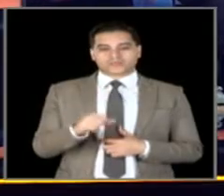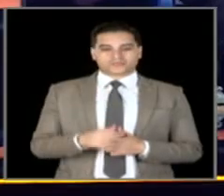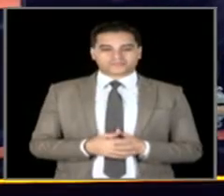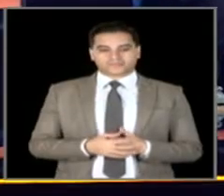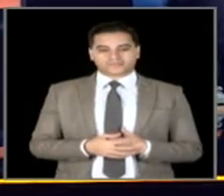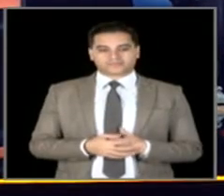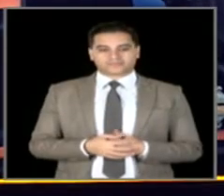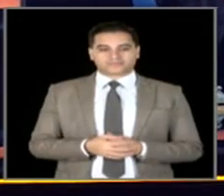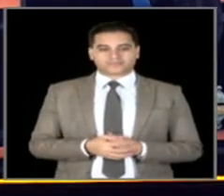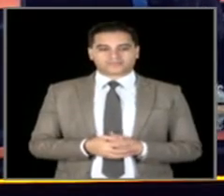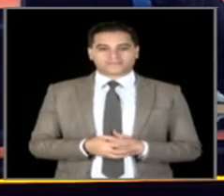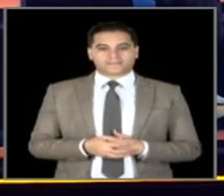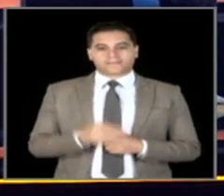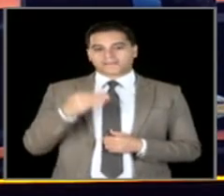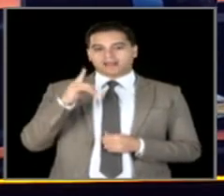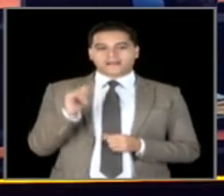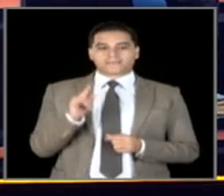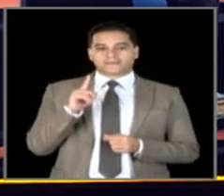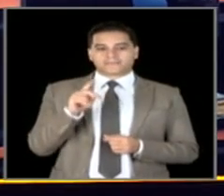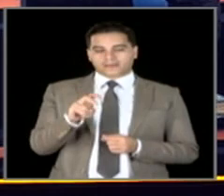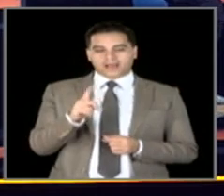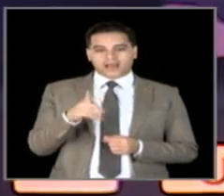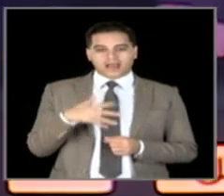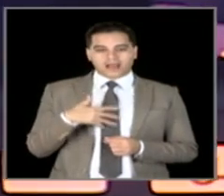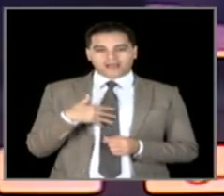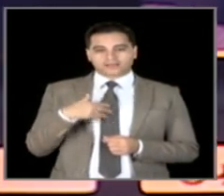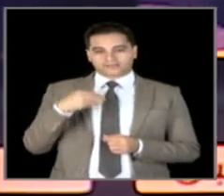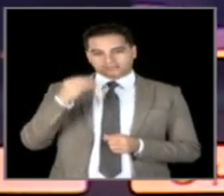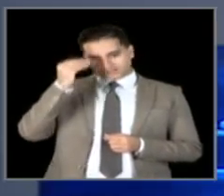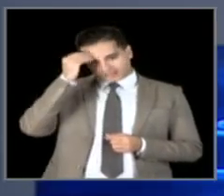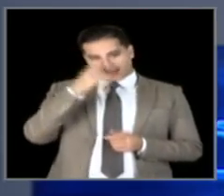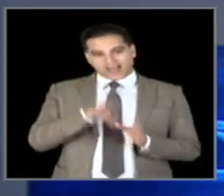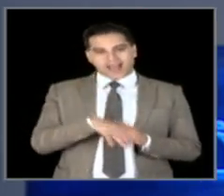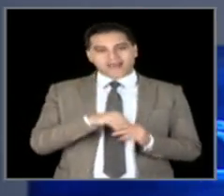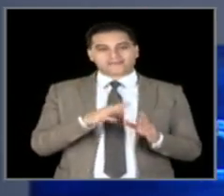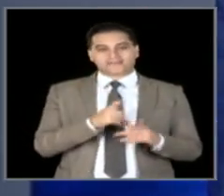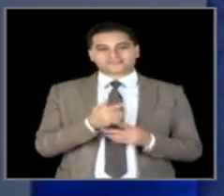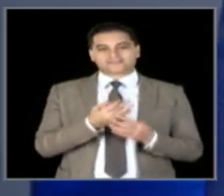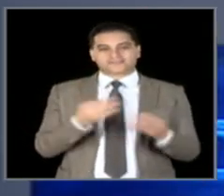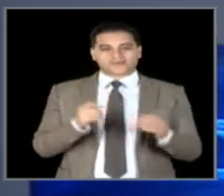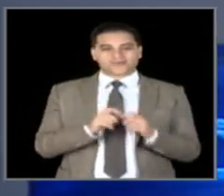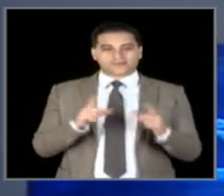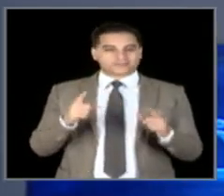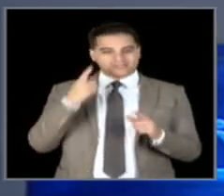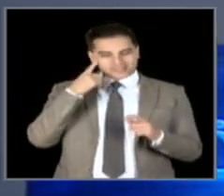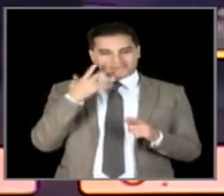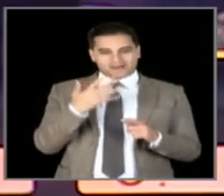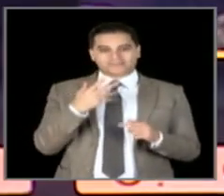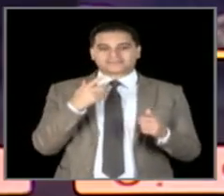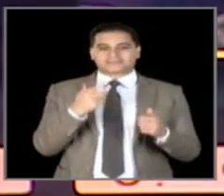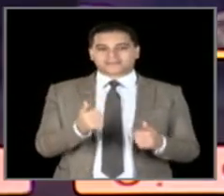اتفضلي حبيبه. ازيك يا حبيبه؟ الحمد لله. عرفتي هي عملت ايه؟ سمعت. سمعتي.